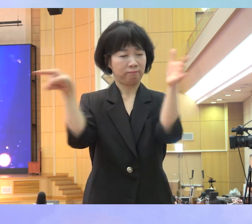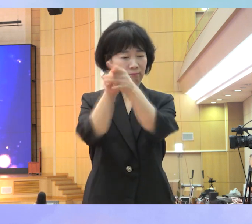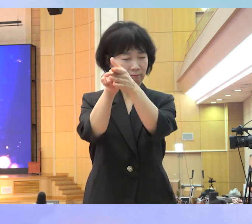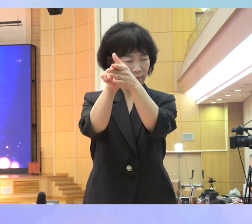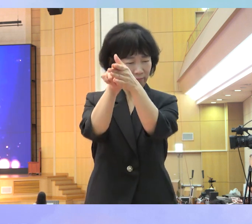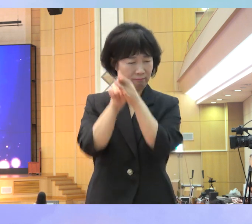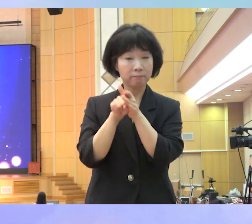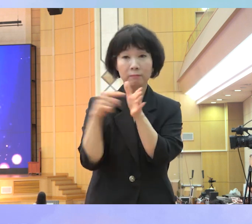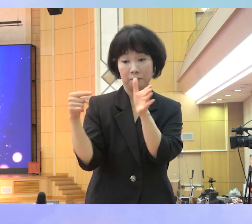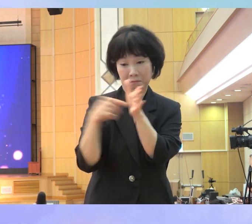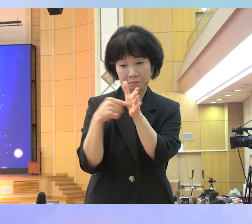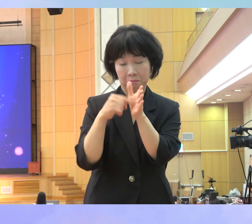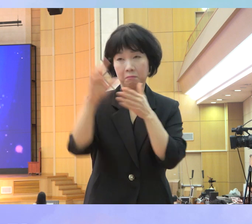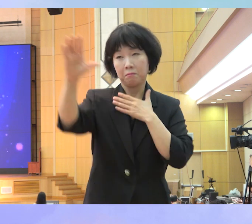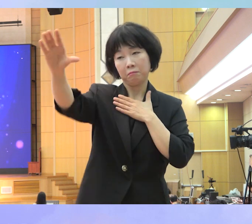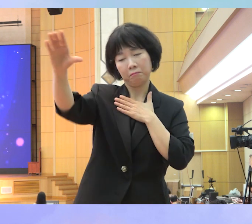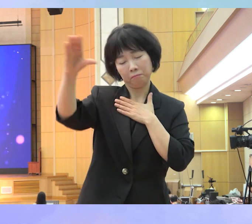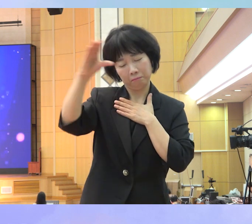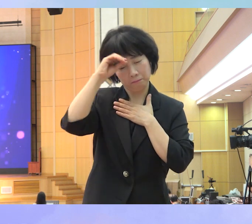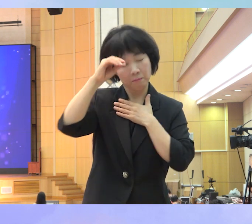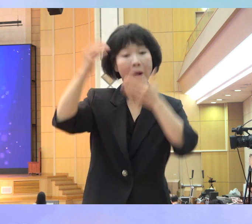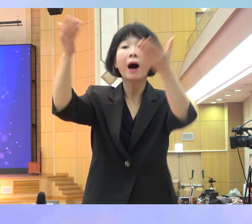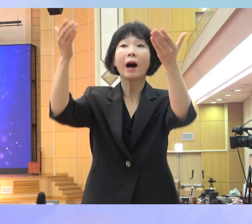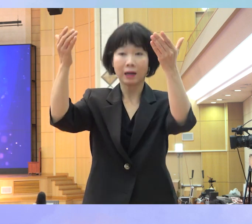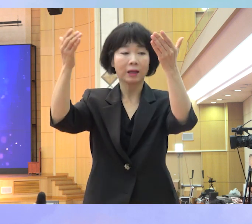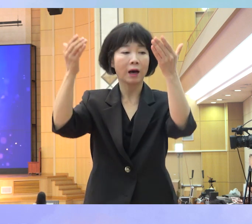성도의 신앙